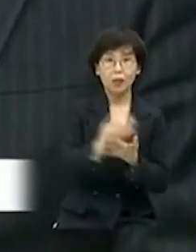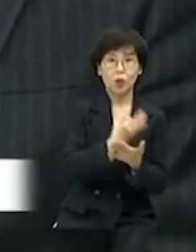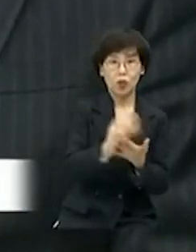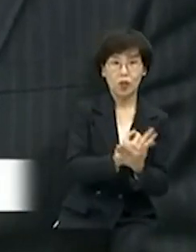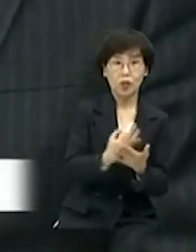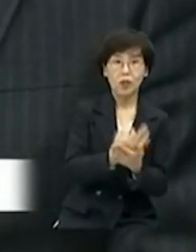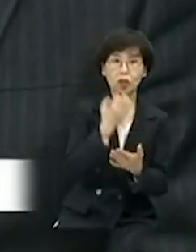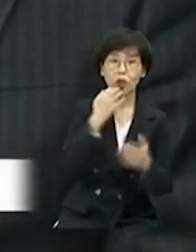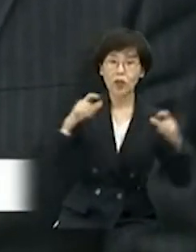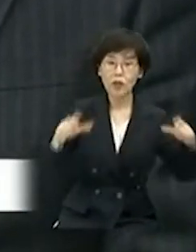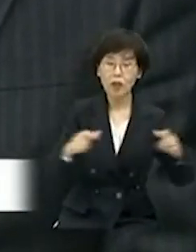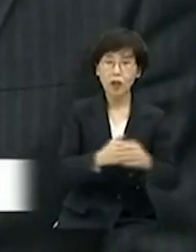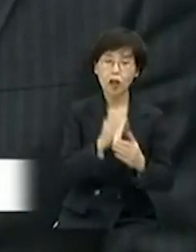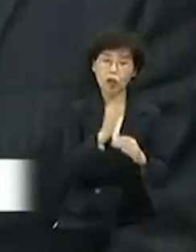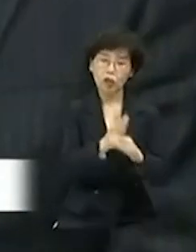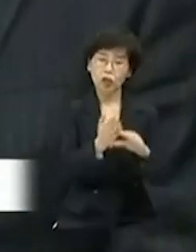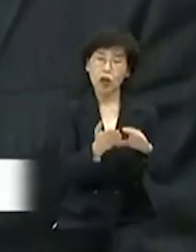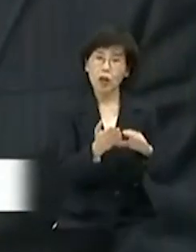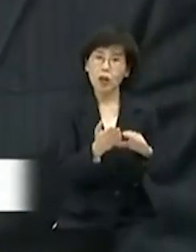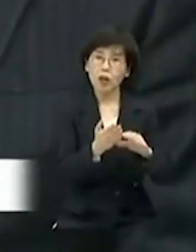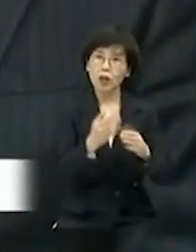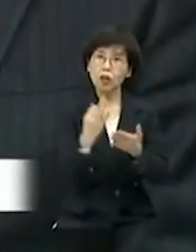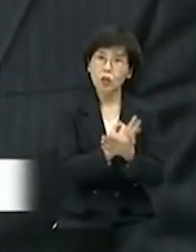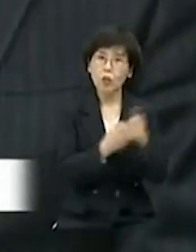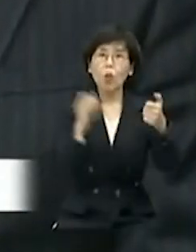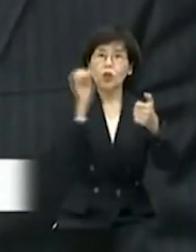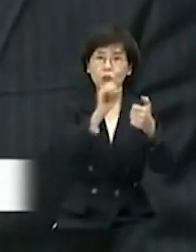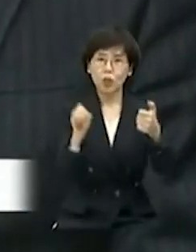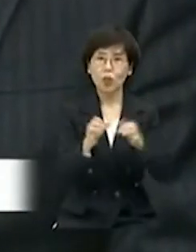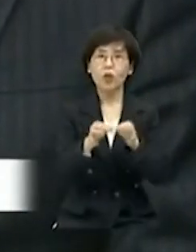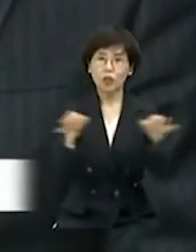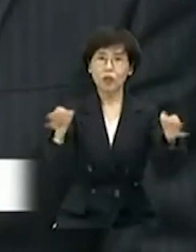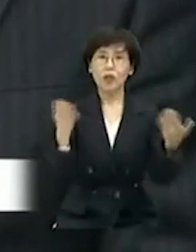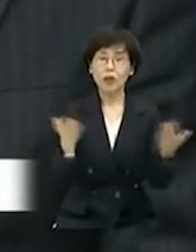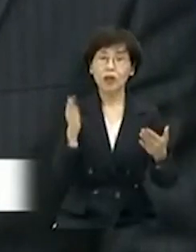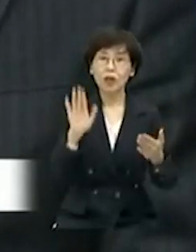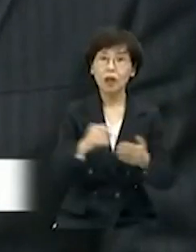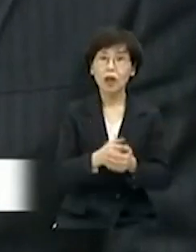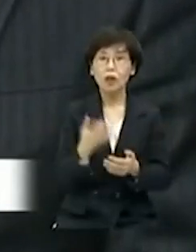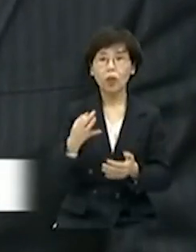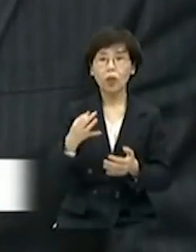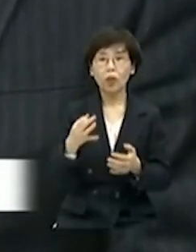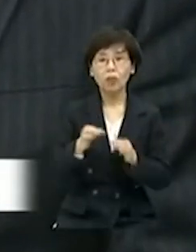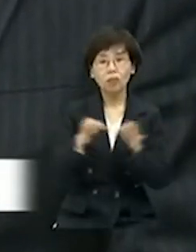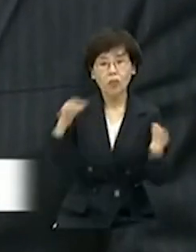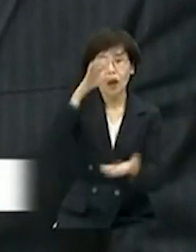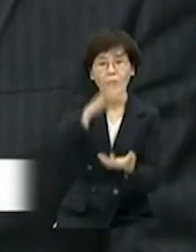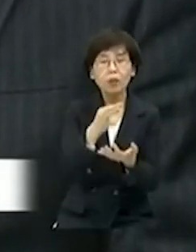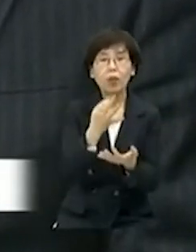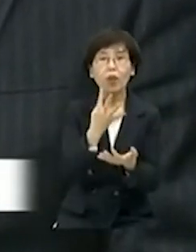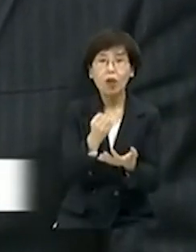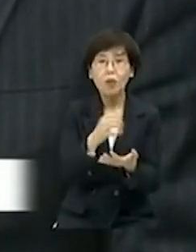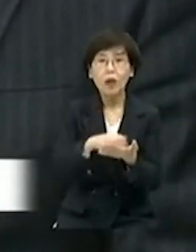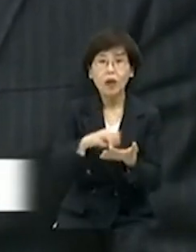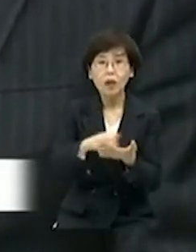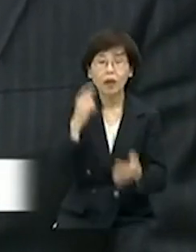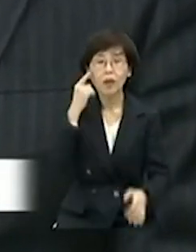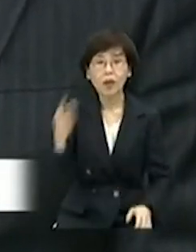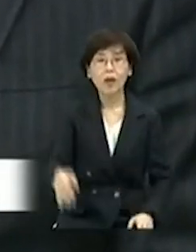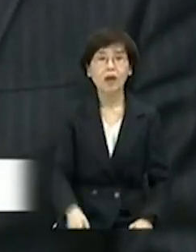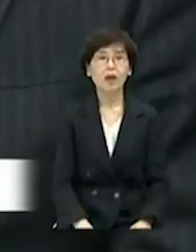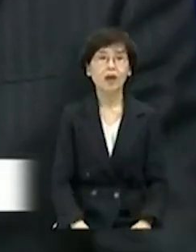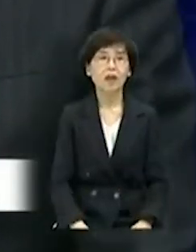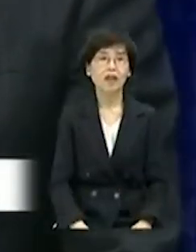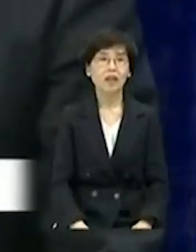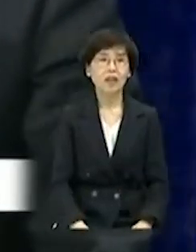안심소득, 서울의 중위소득 50%에게 주는 건데요. 얼마나 드는지 계산해 보셨습니까? 전부 실시했을 때. 아,